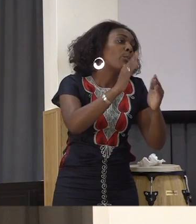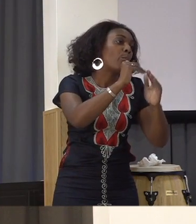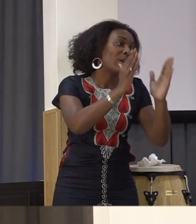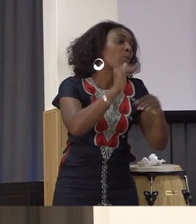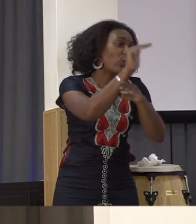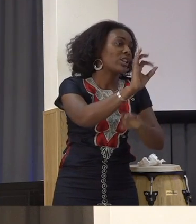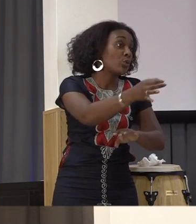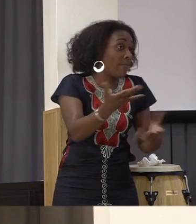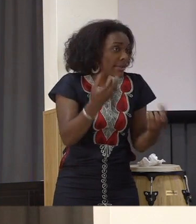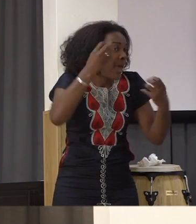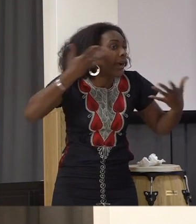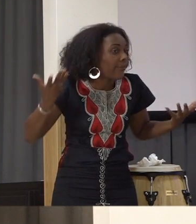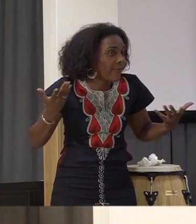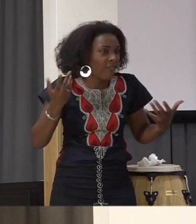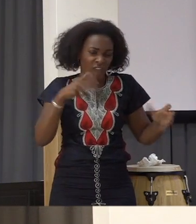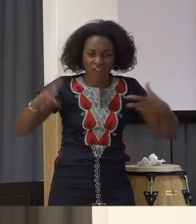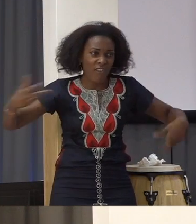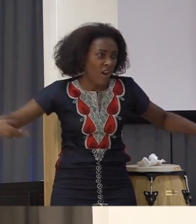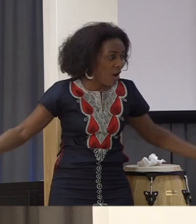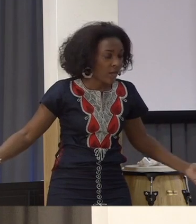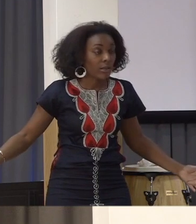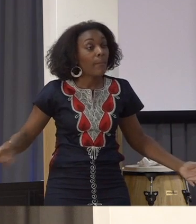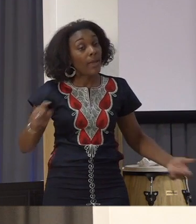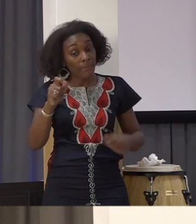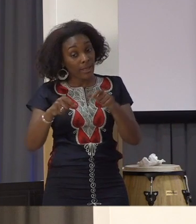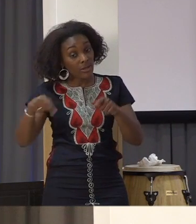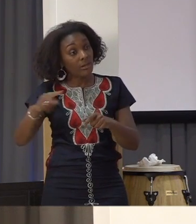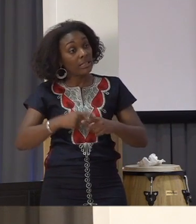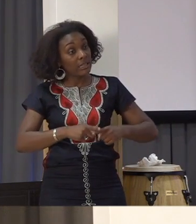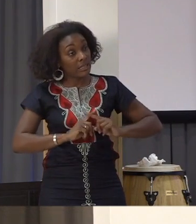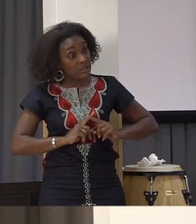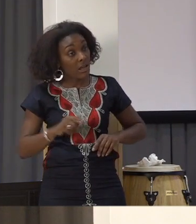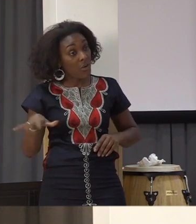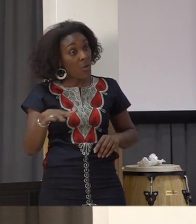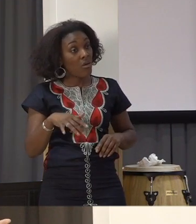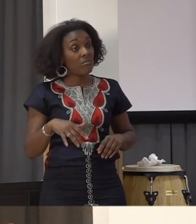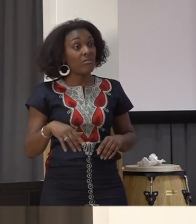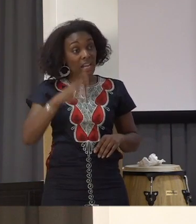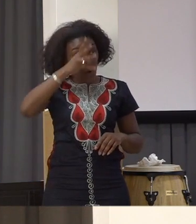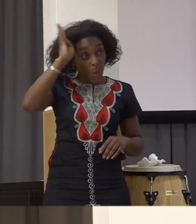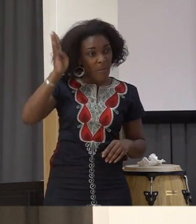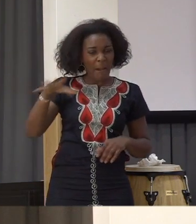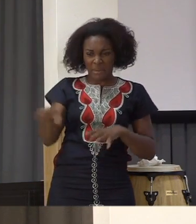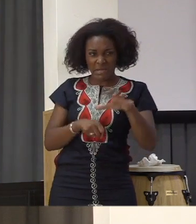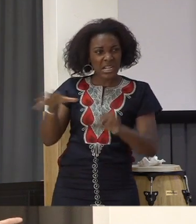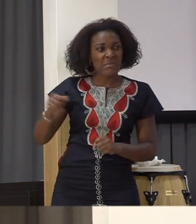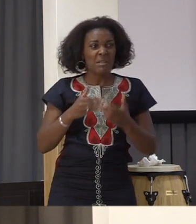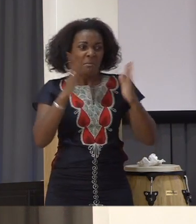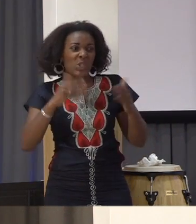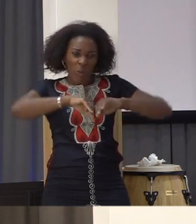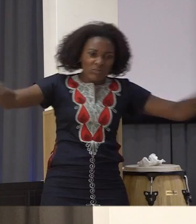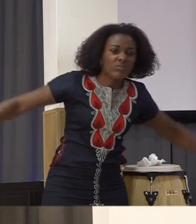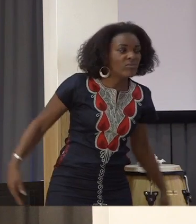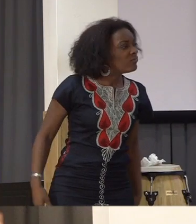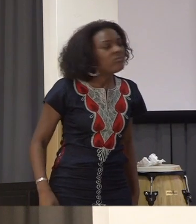verset que parce que ces hommes et ces femmes-là étaient chrétiens, les Romains leur ont confisqué leurs biens. Leur